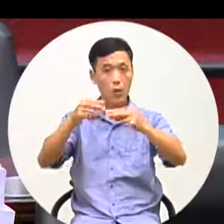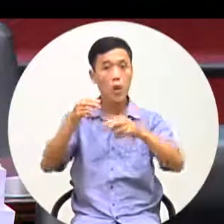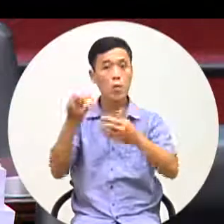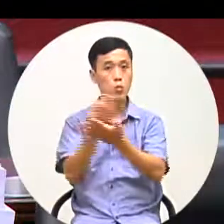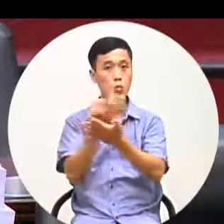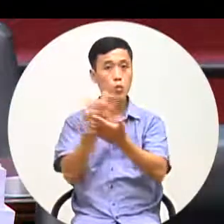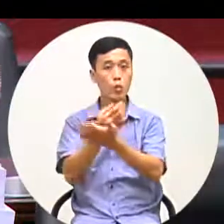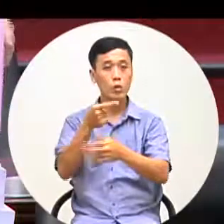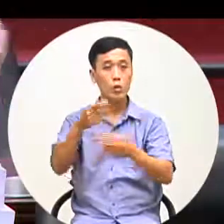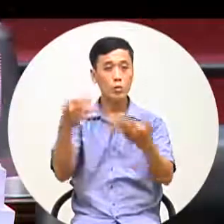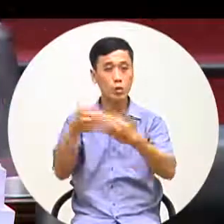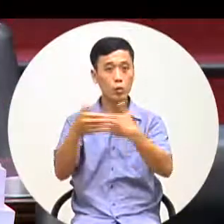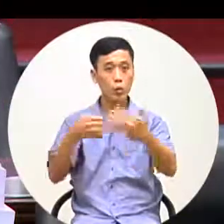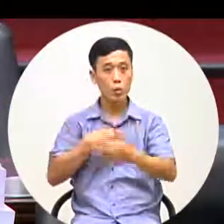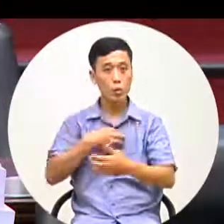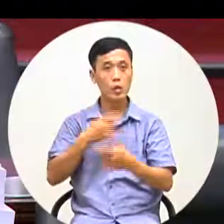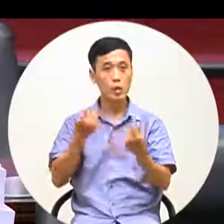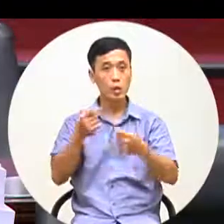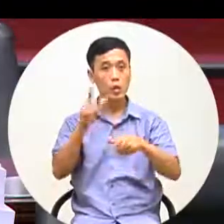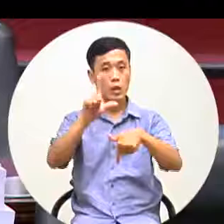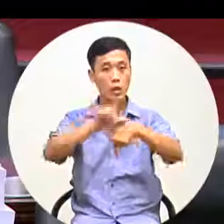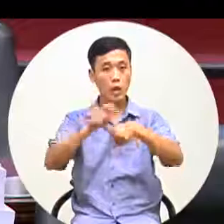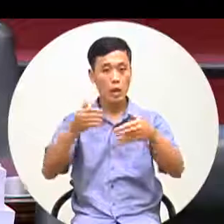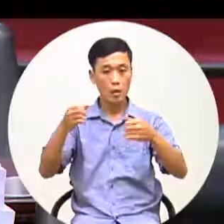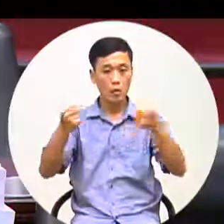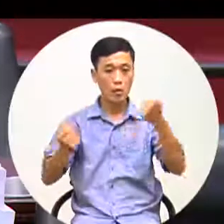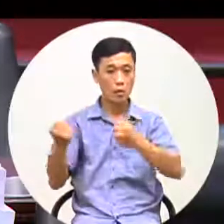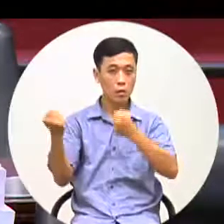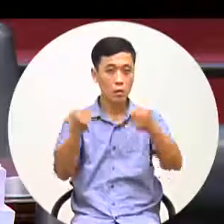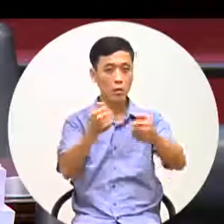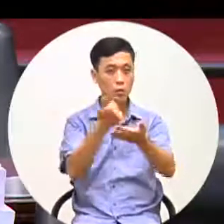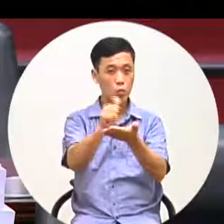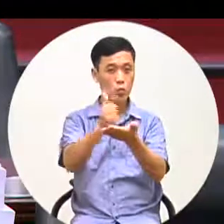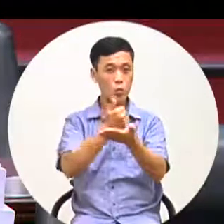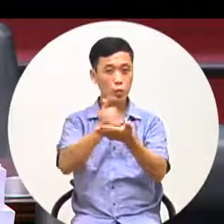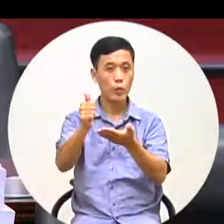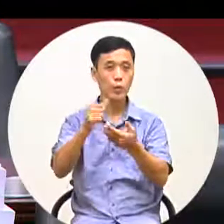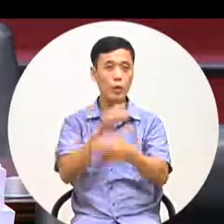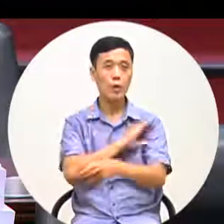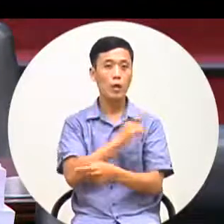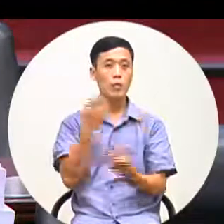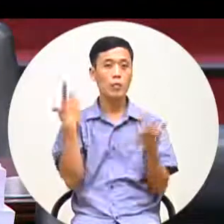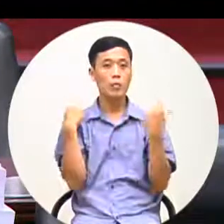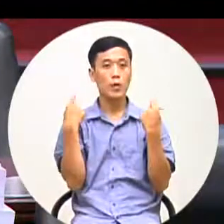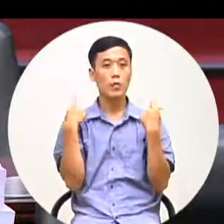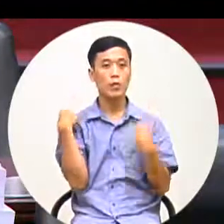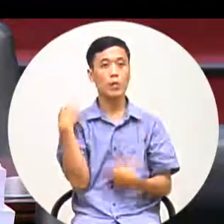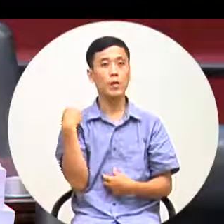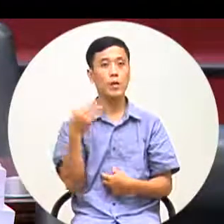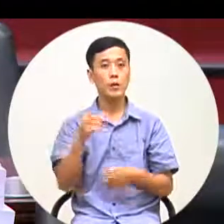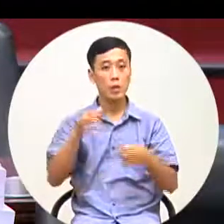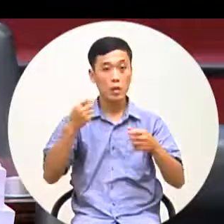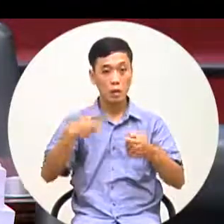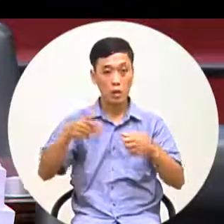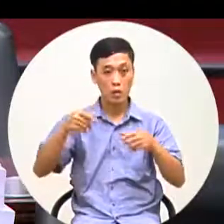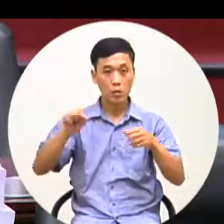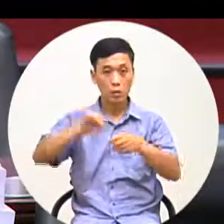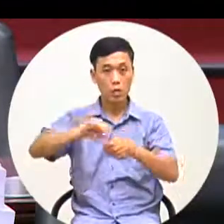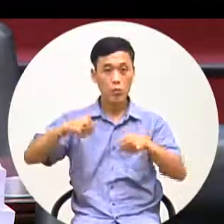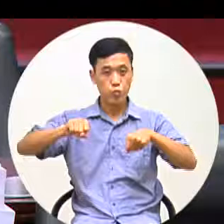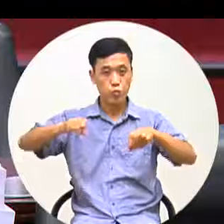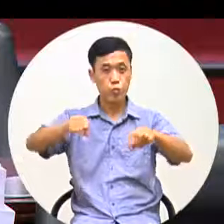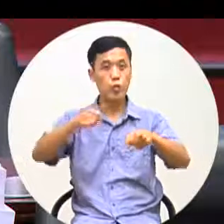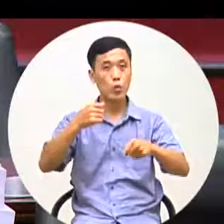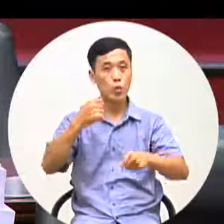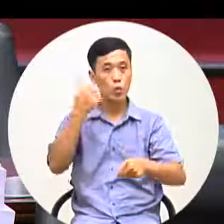走啊，对不对？连卡车走了以后呢，连在骑摩托车就是危险了。好，我是觉得像这个东西是还不够的哈，还